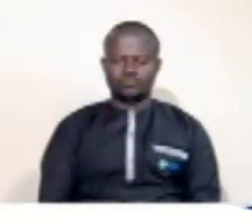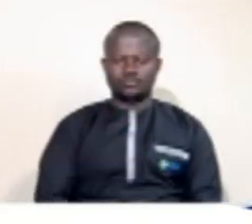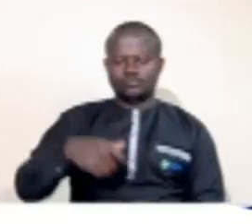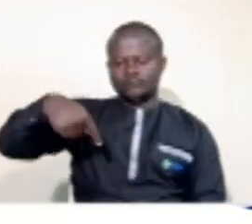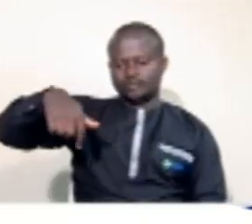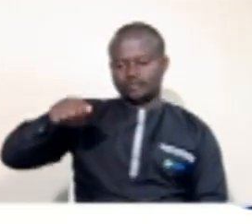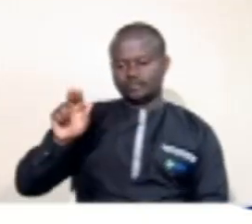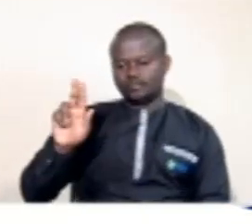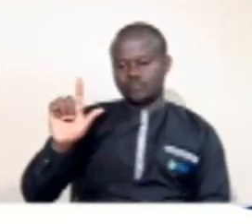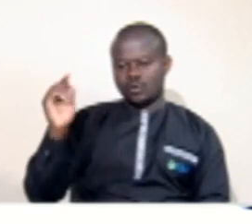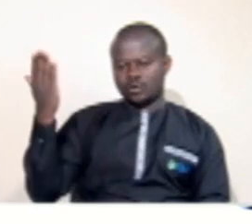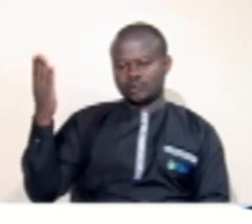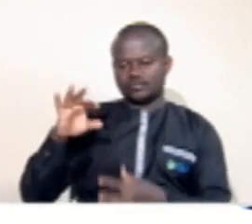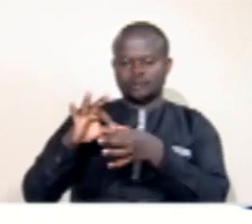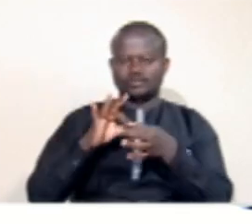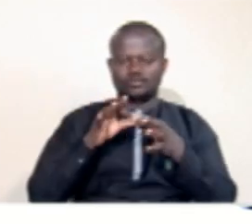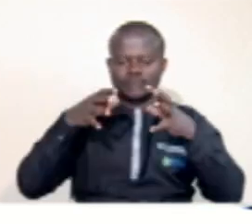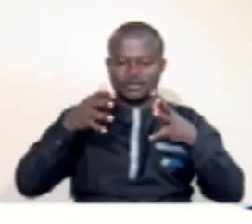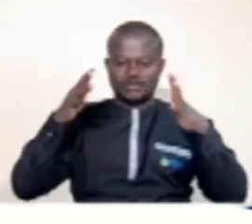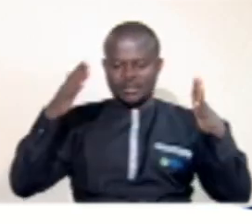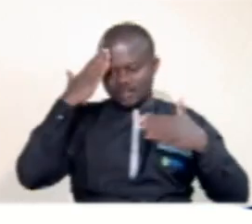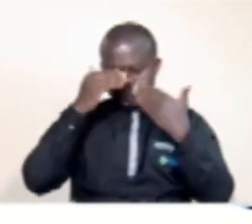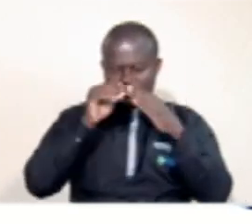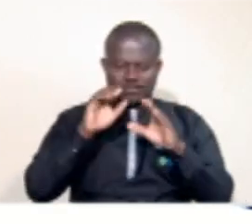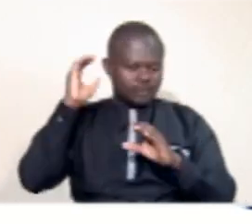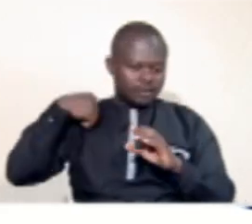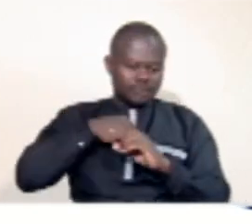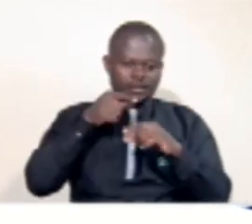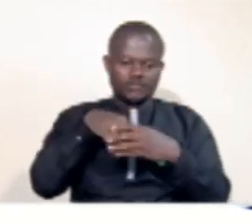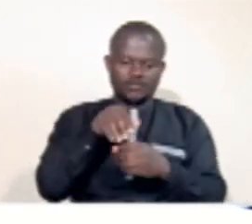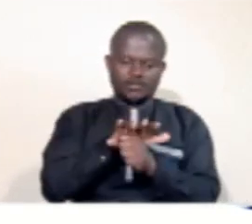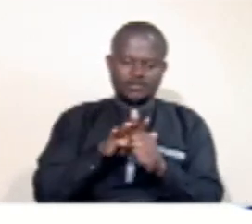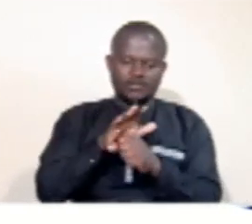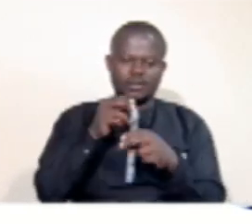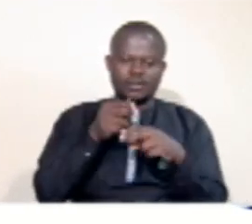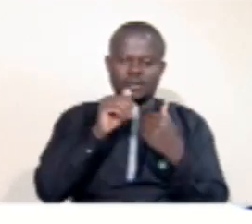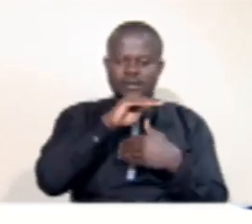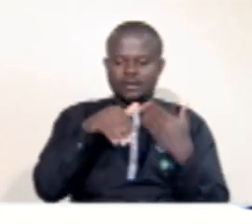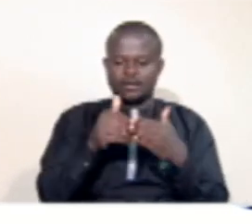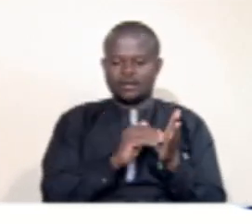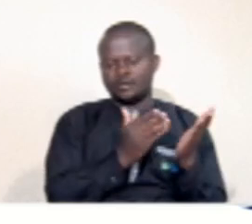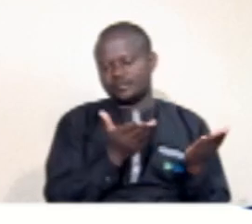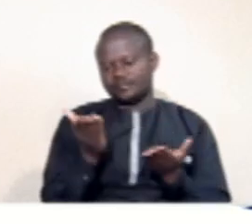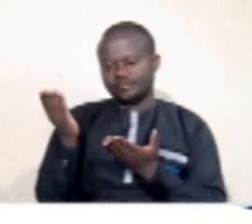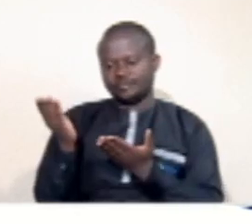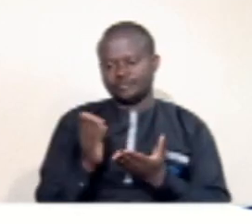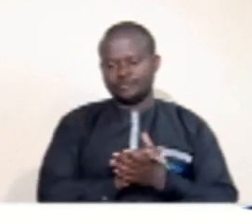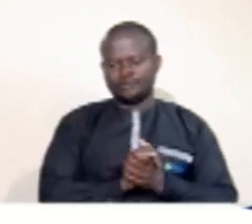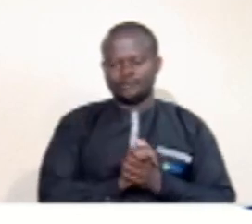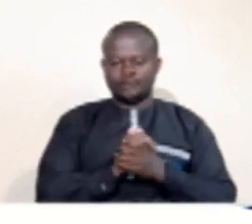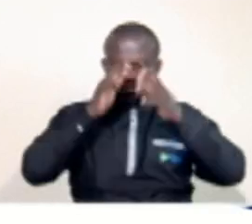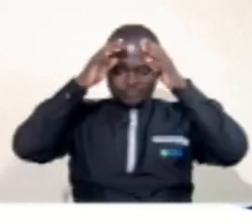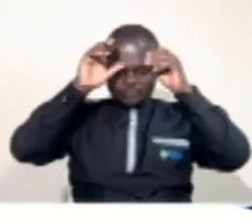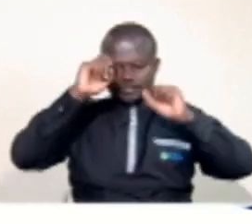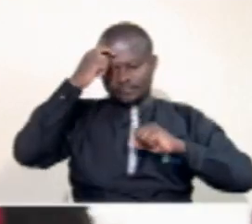Nitwa Paul Rutikanga mfatanyije n'itsinda rigari kugira ngo aya makuru abagereho gatanu kuri gatanu mu izina rya bose kanongere mbahikaze.